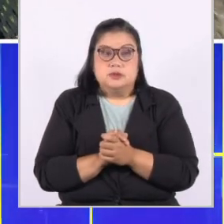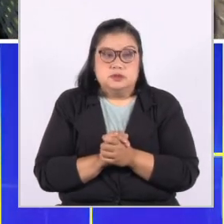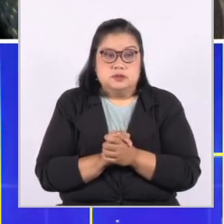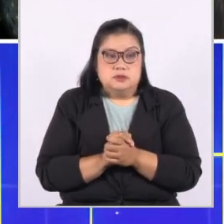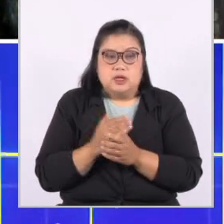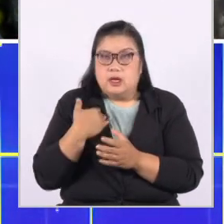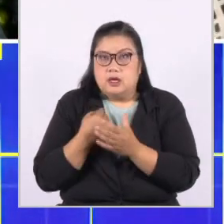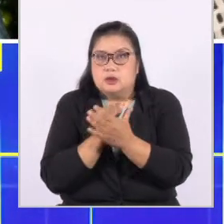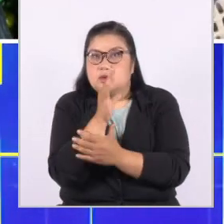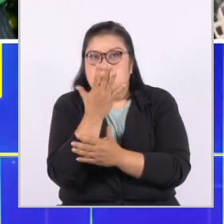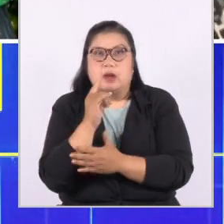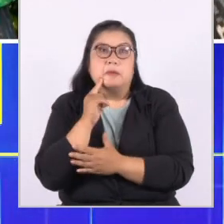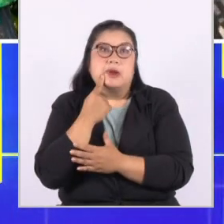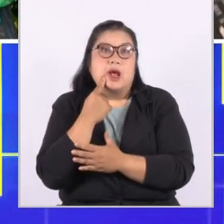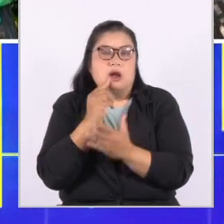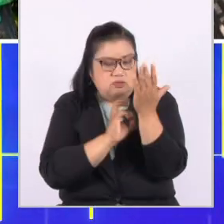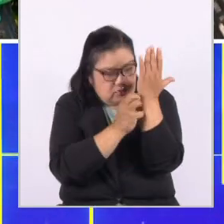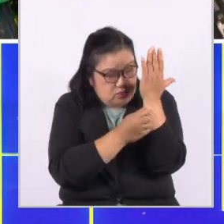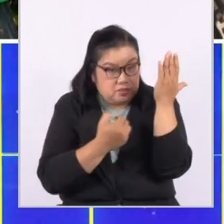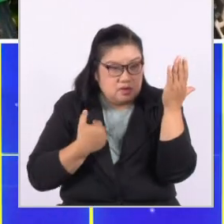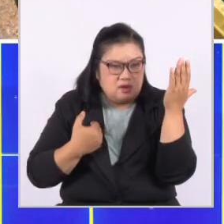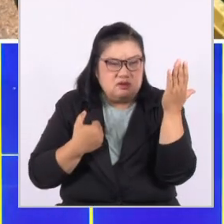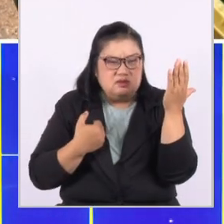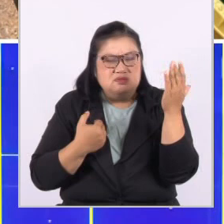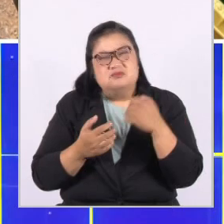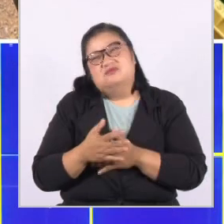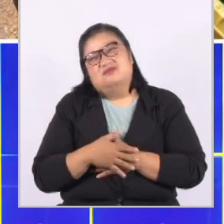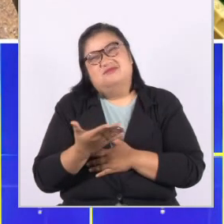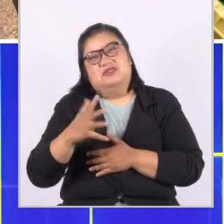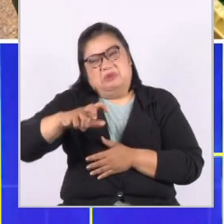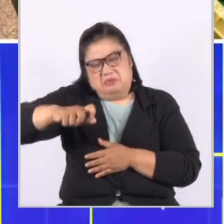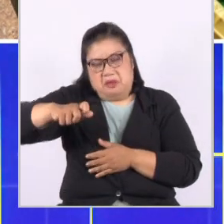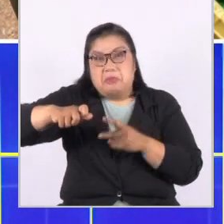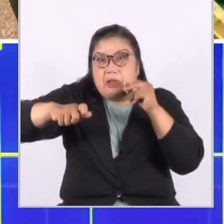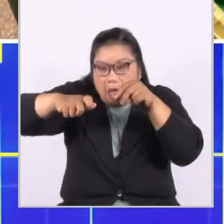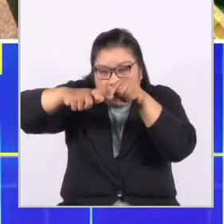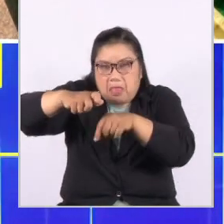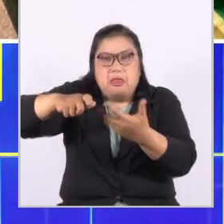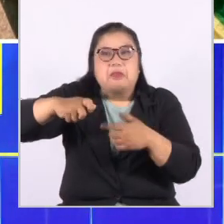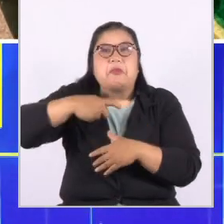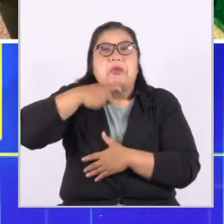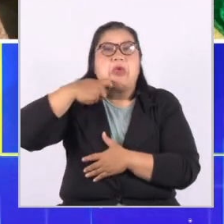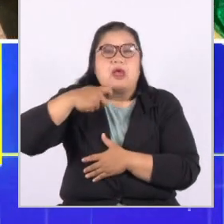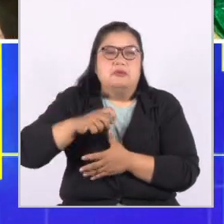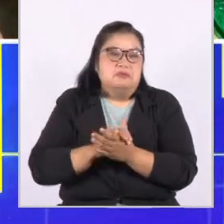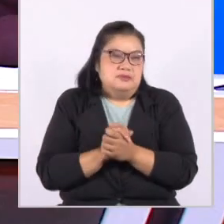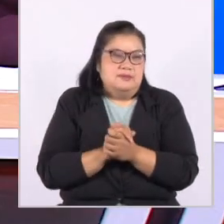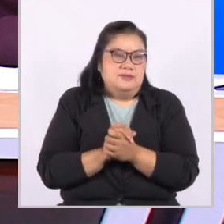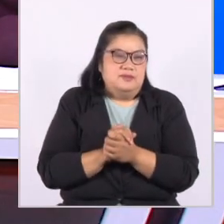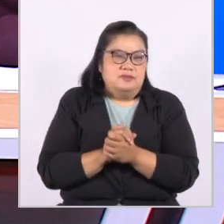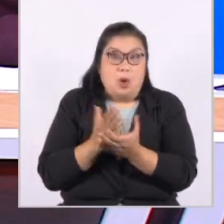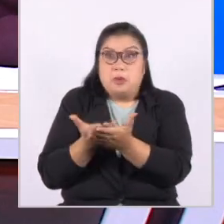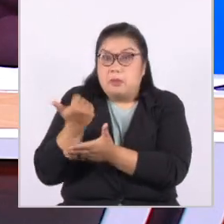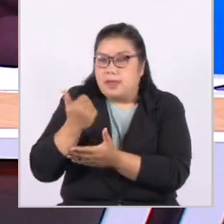อ่ะอาจจะมีแต่ลูกข้างในไม่มีน้ำไปแล้วนะคะแล้วลูกก็แรงเพราะมันดีก็ไปหาต้นมาปลูกที